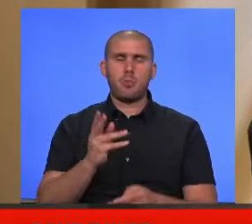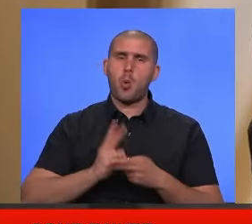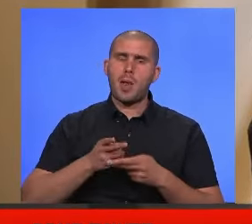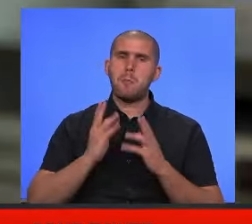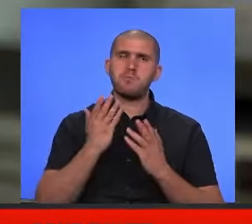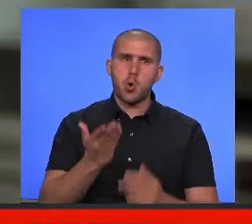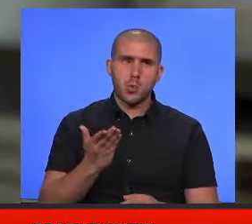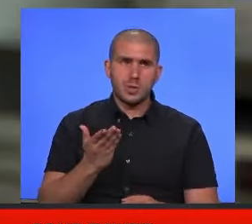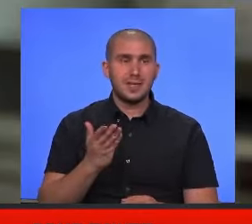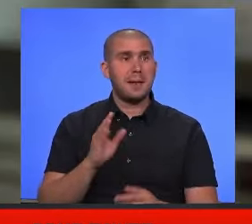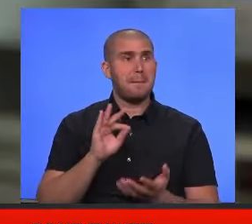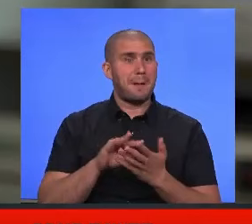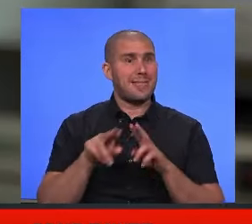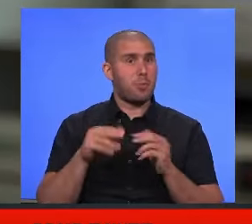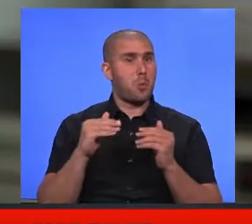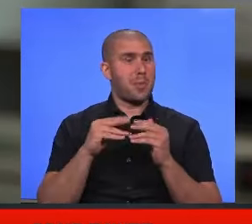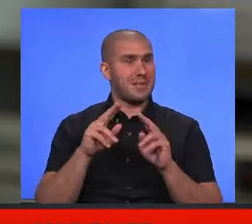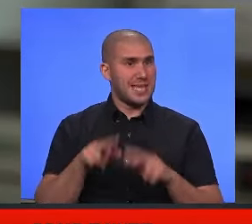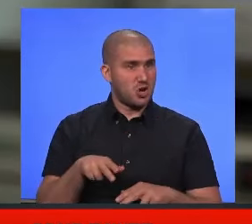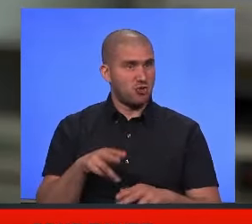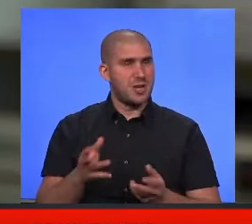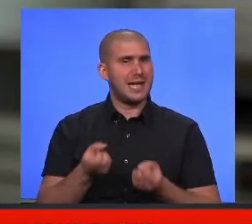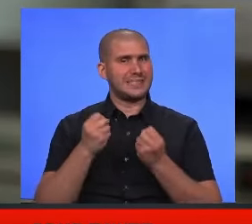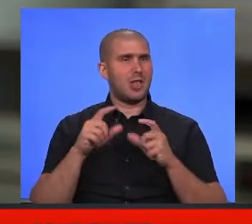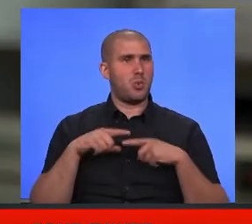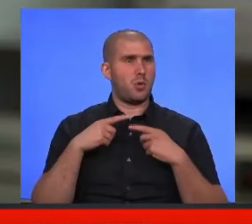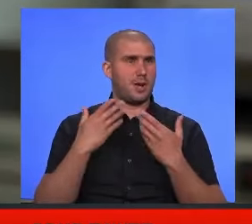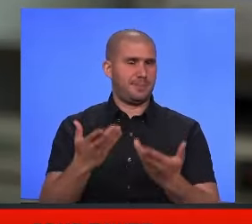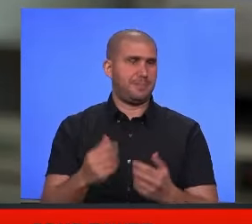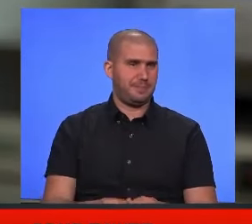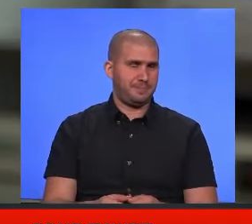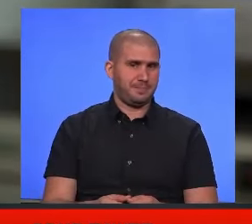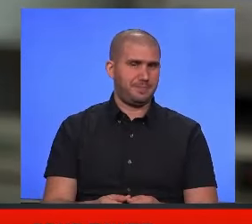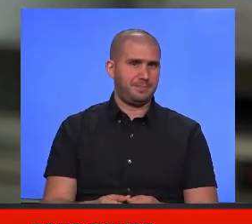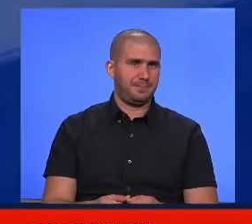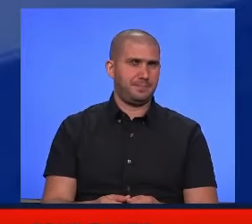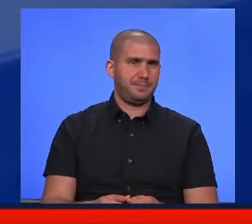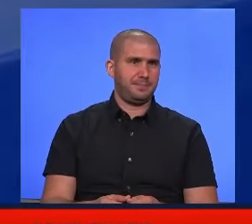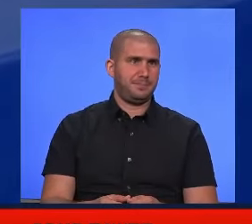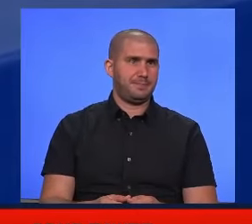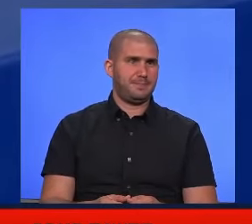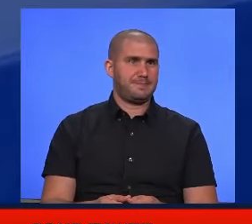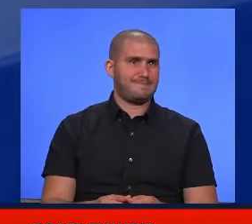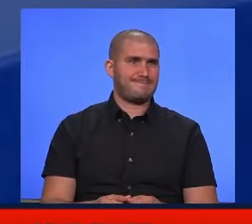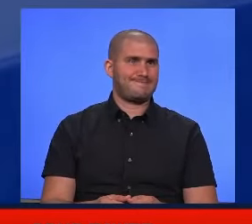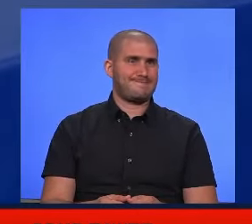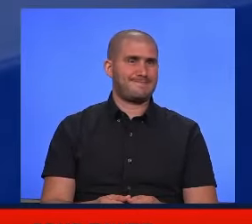חולים, ובמידה ויש טיפול מותאם, אישית, הצלנו את החיים שלהם.